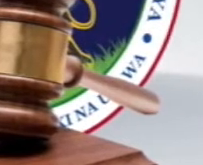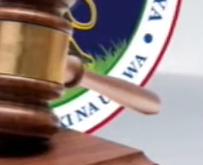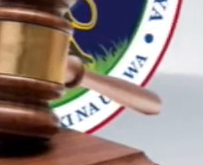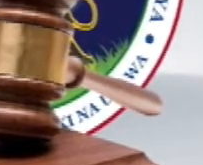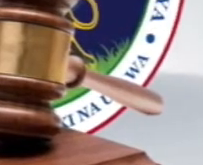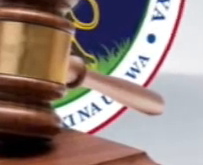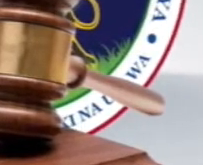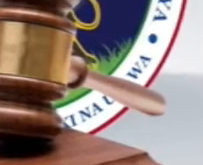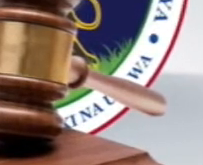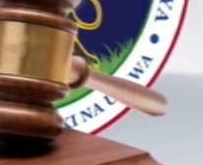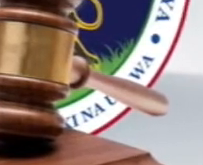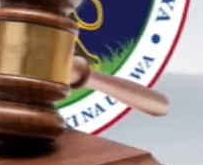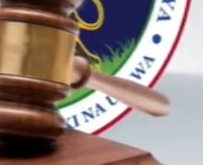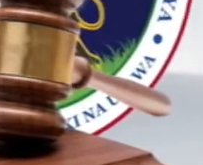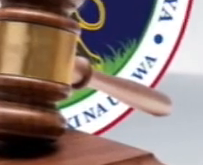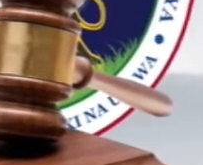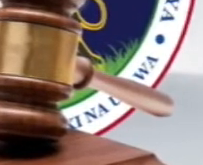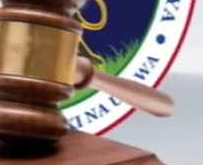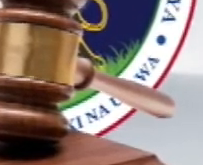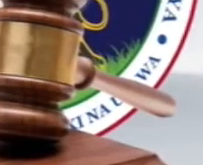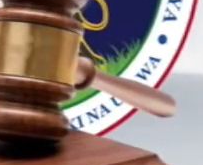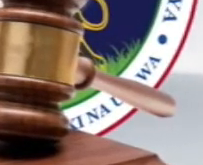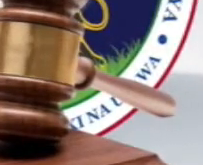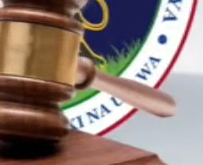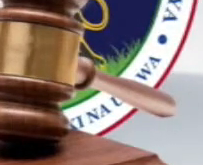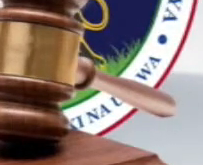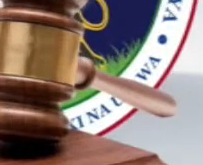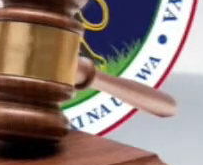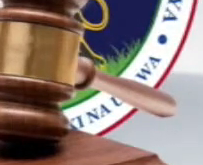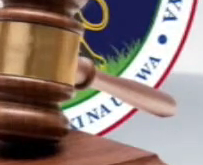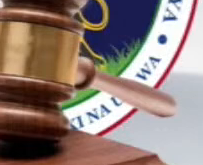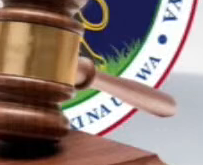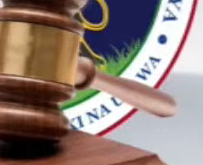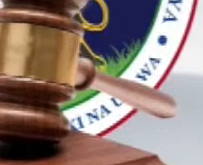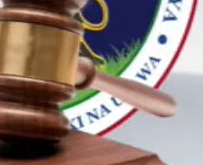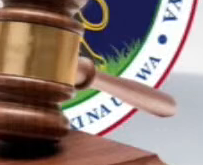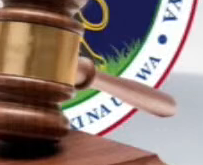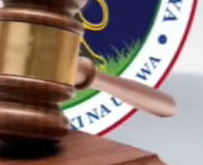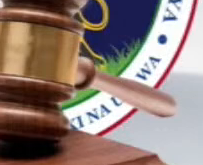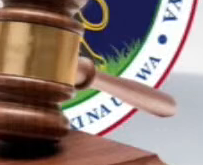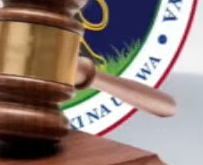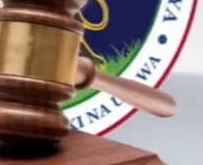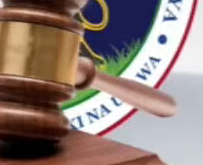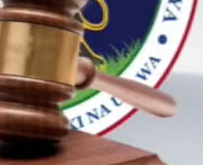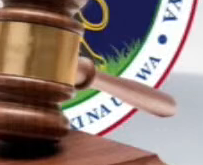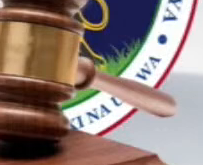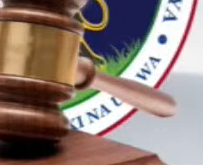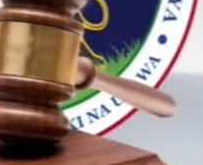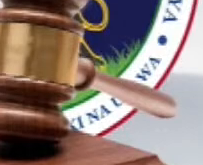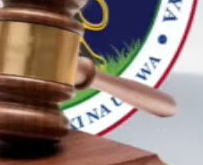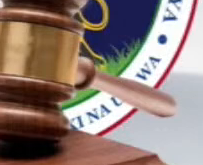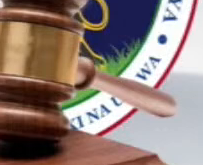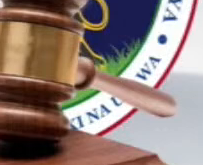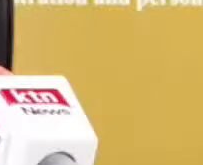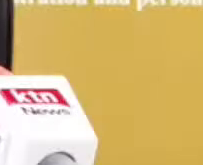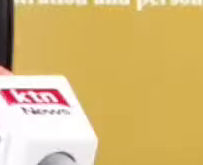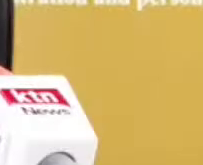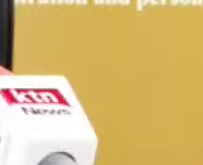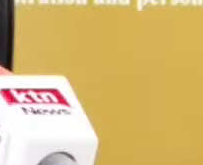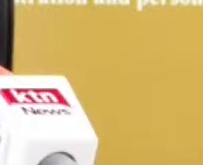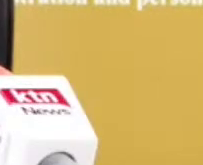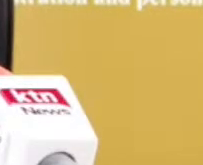Mary Kimonye, Shadrack Moze, Roselyn Odede, Mary Odhiambo Maungu na Richard Obocha. And